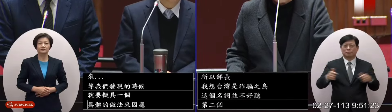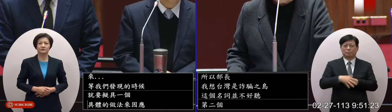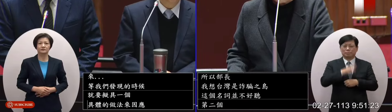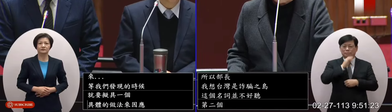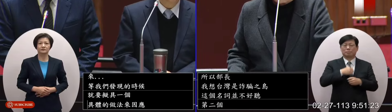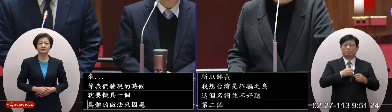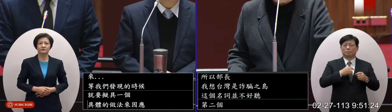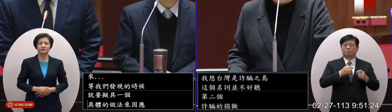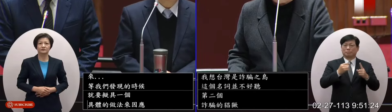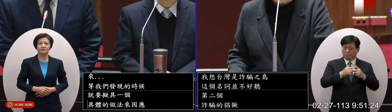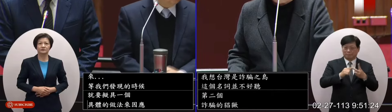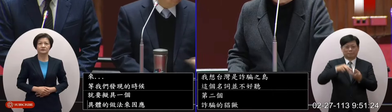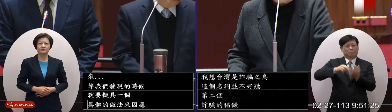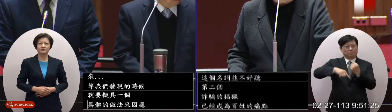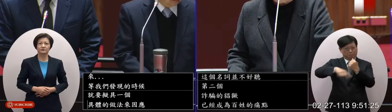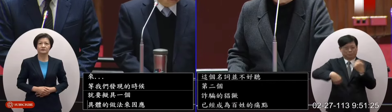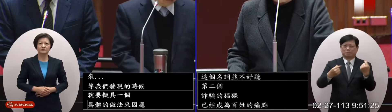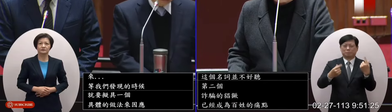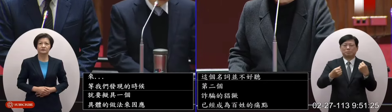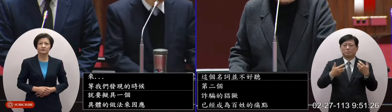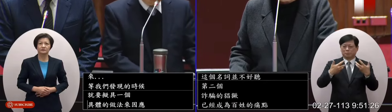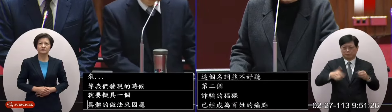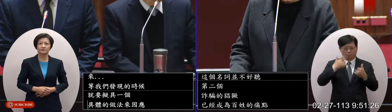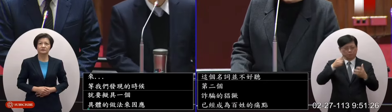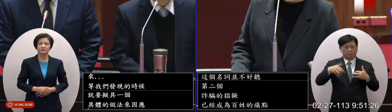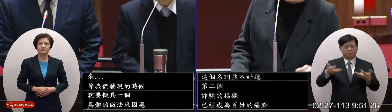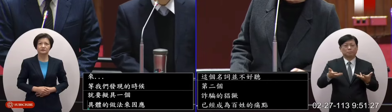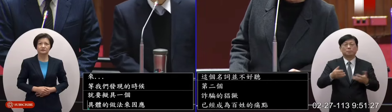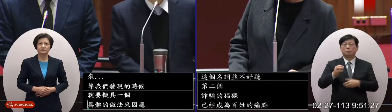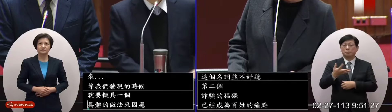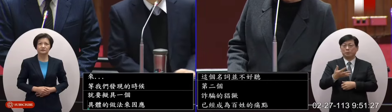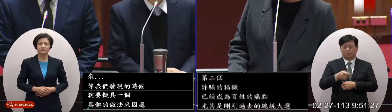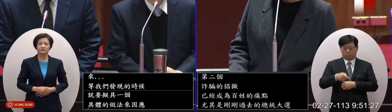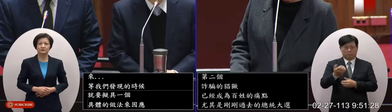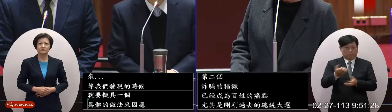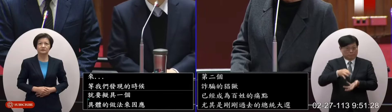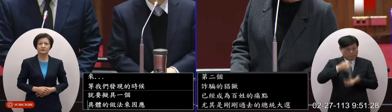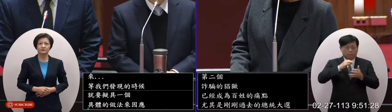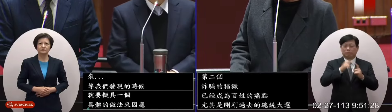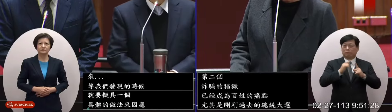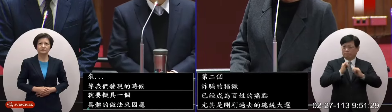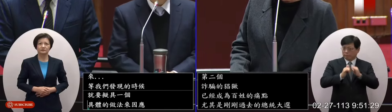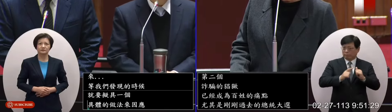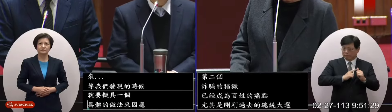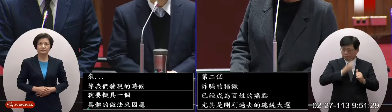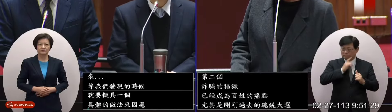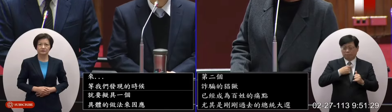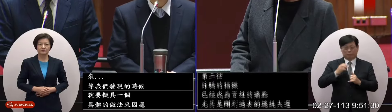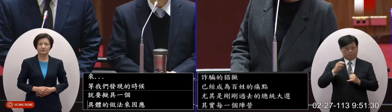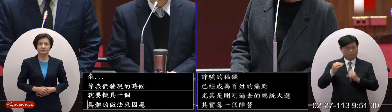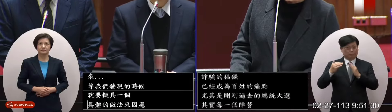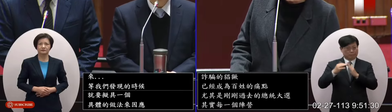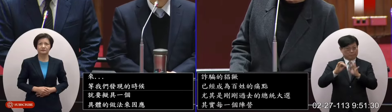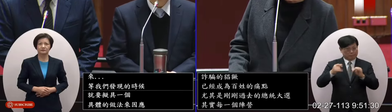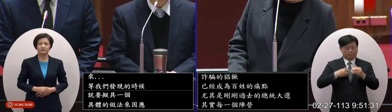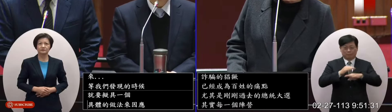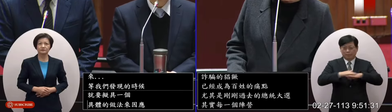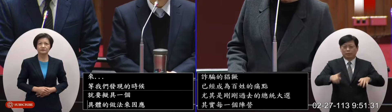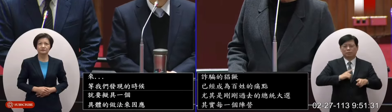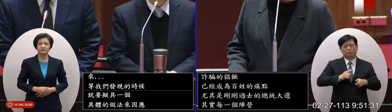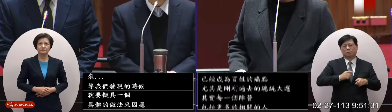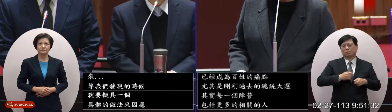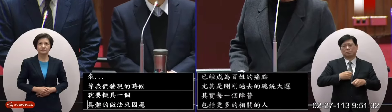人，包括立法院都一样非常重视这件事情，因为这是刚刚讲的人民的财产安全。人民有免于恐